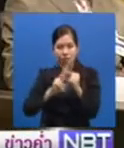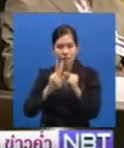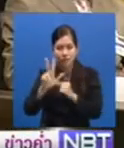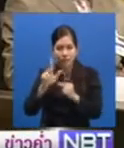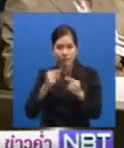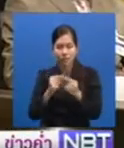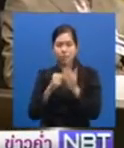ม.ค